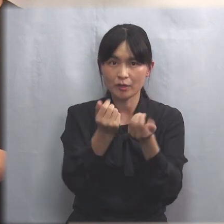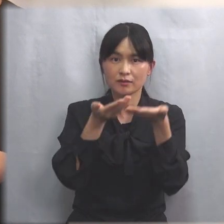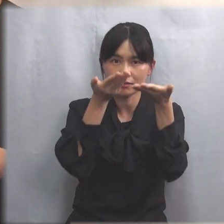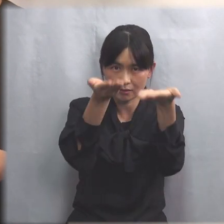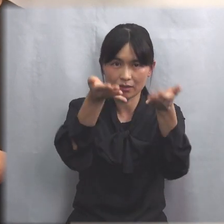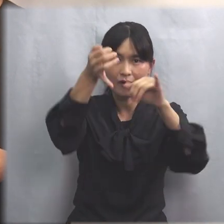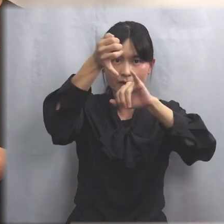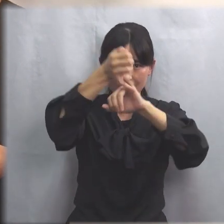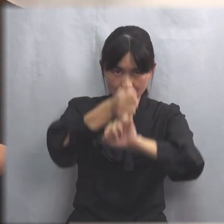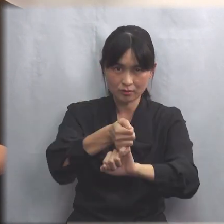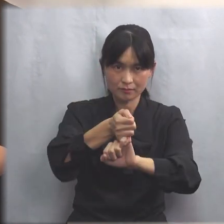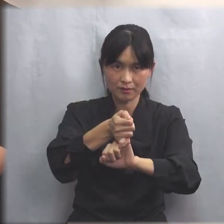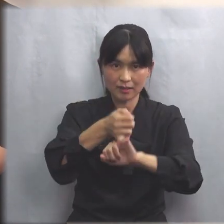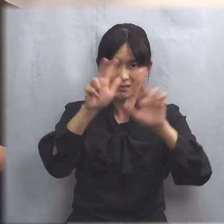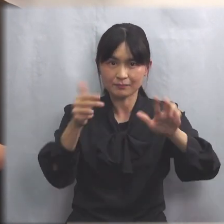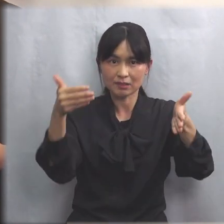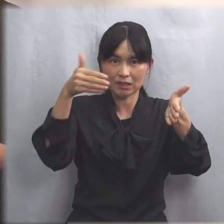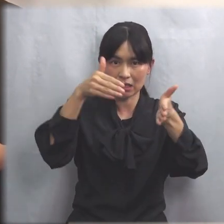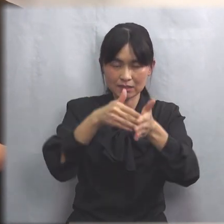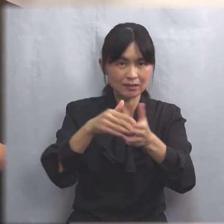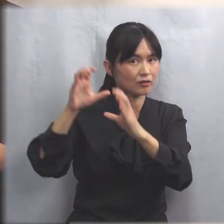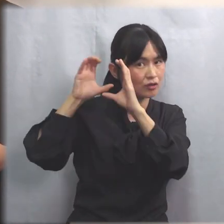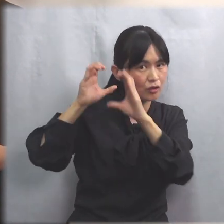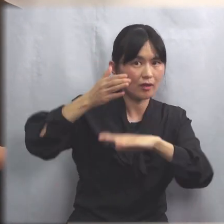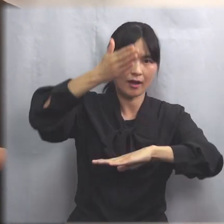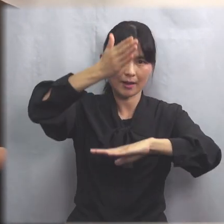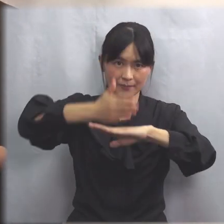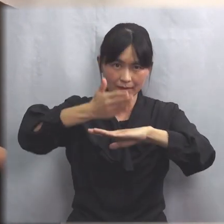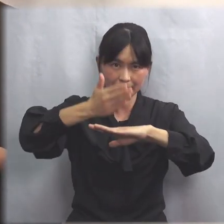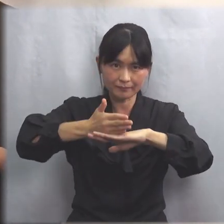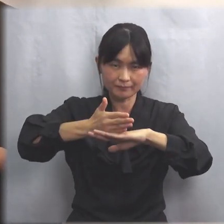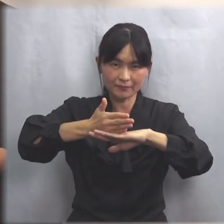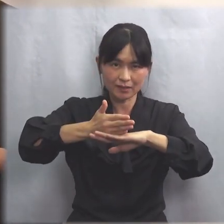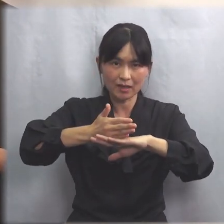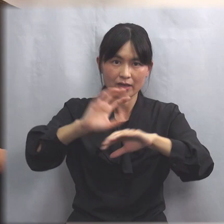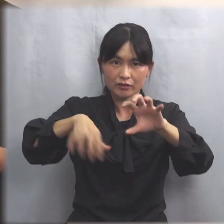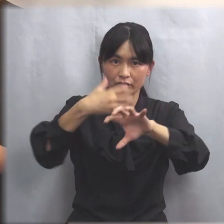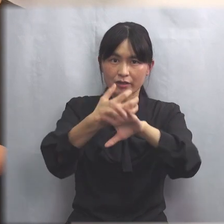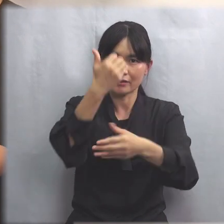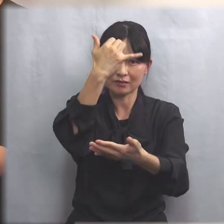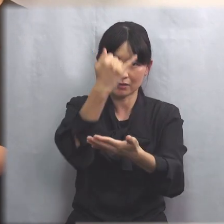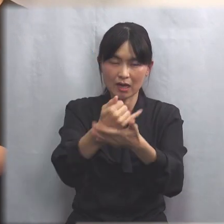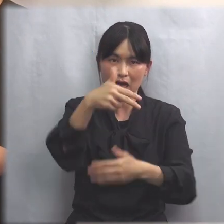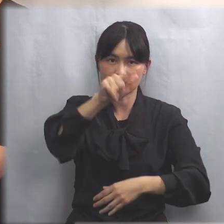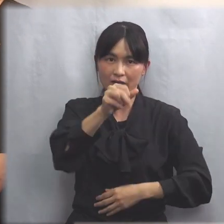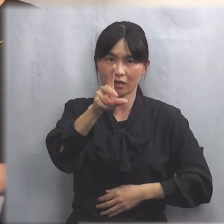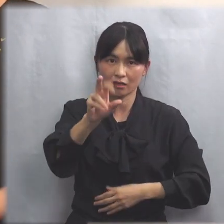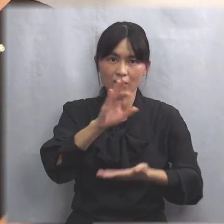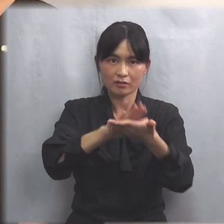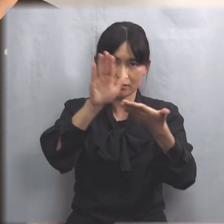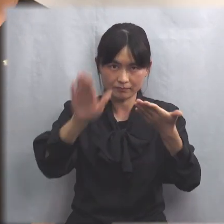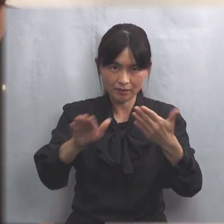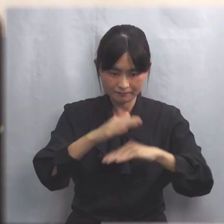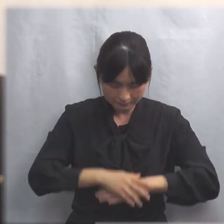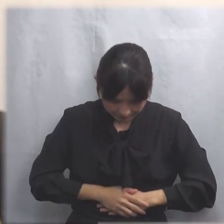것을 약속드립니다. 지금까지 경청해 주셔서 감사합니다. 정의당 혁신위원장 장혜영이었습니다.